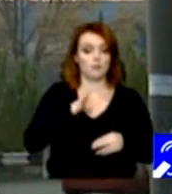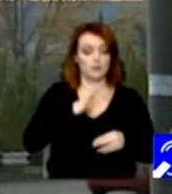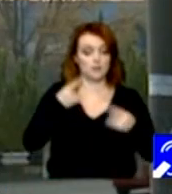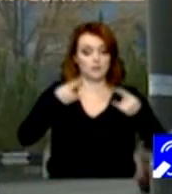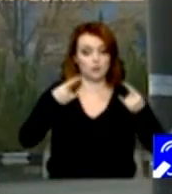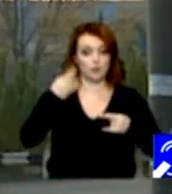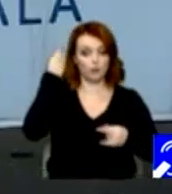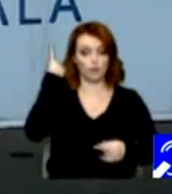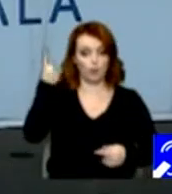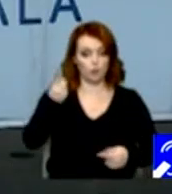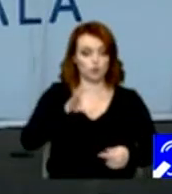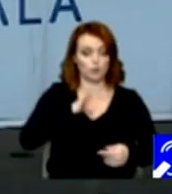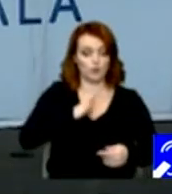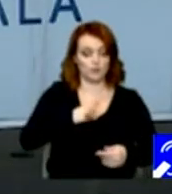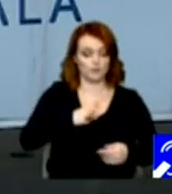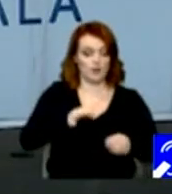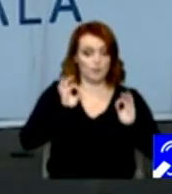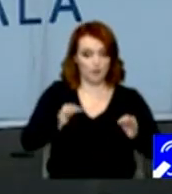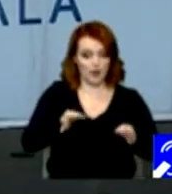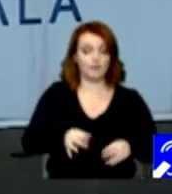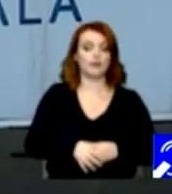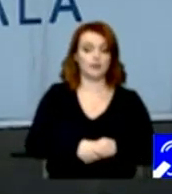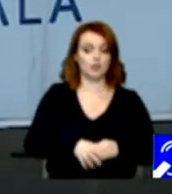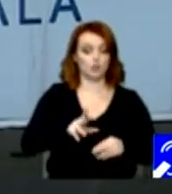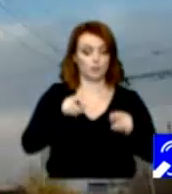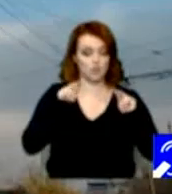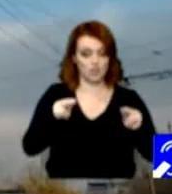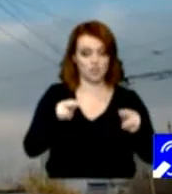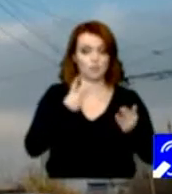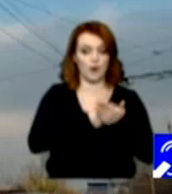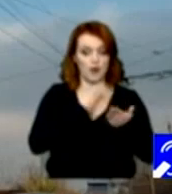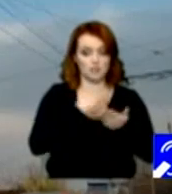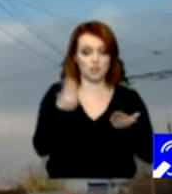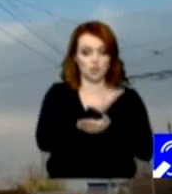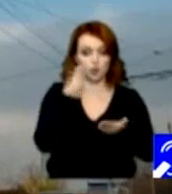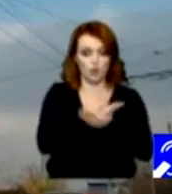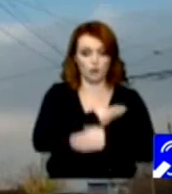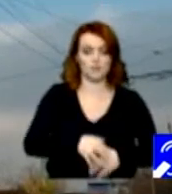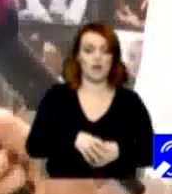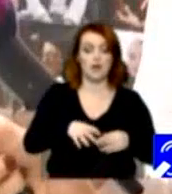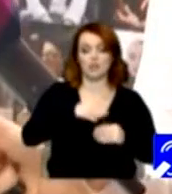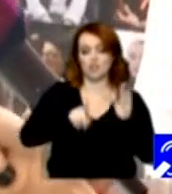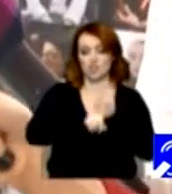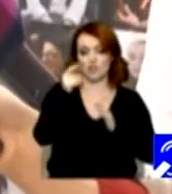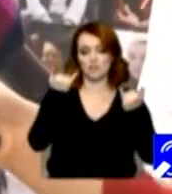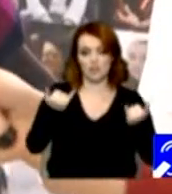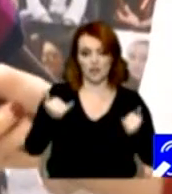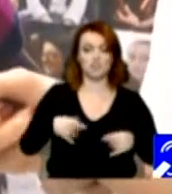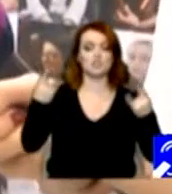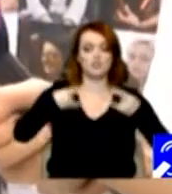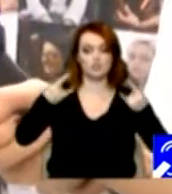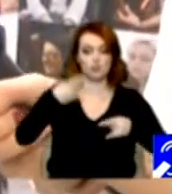în Pascal compania nu se va mai subordonata Consiliului audiovizualului ci Parlamentului Vom reveni la